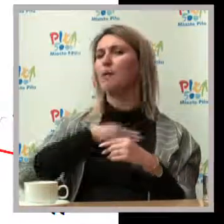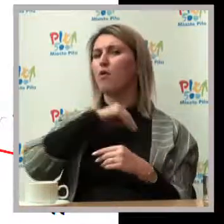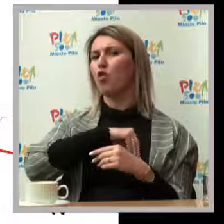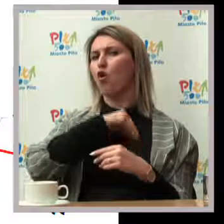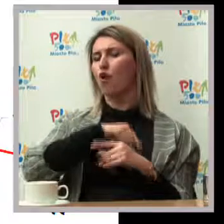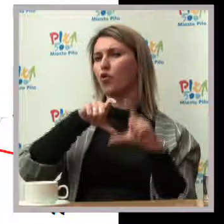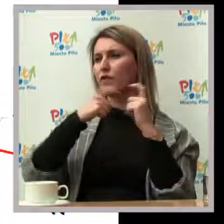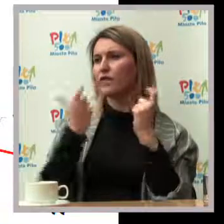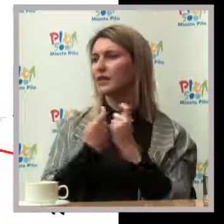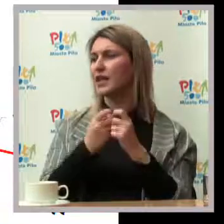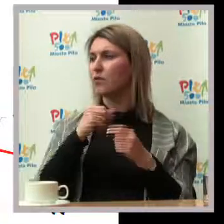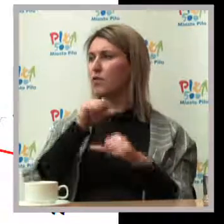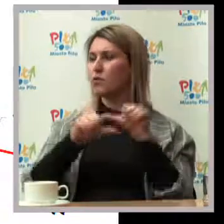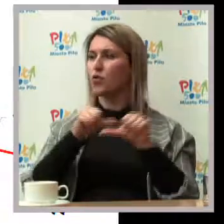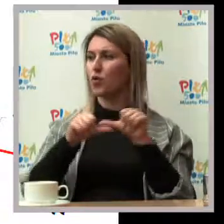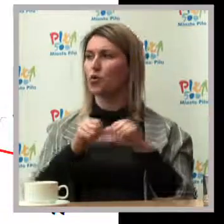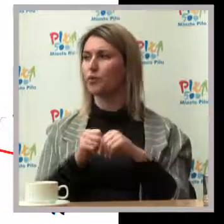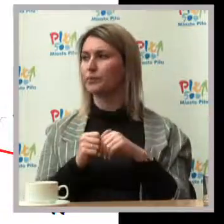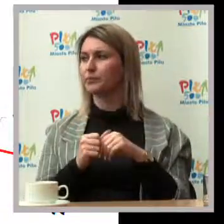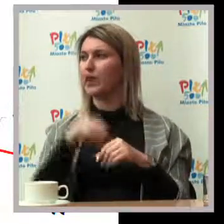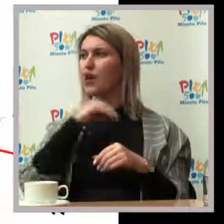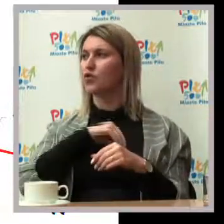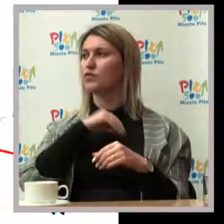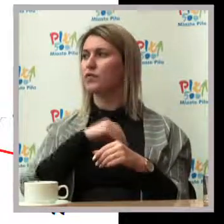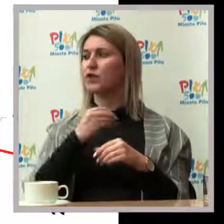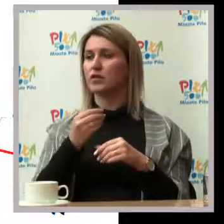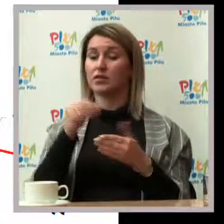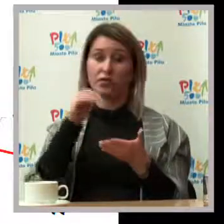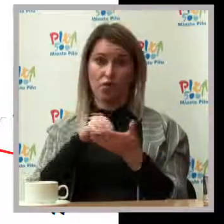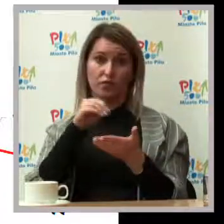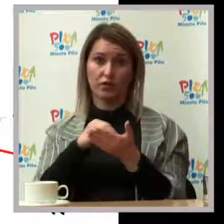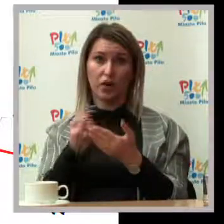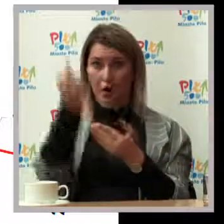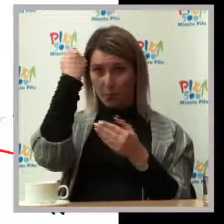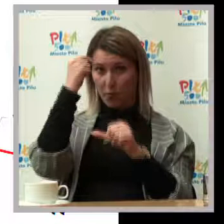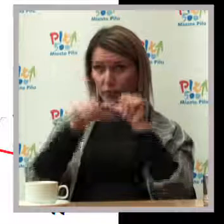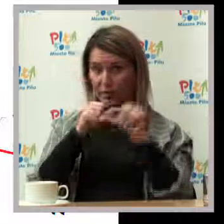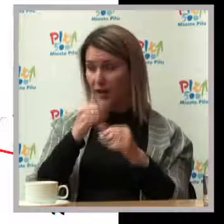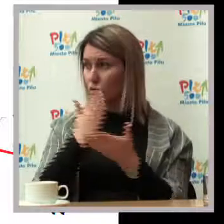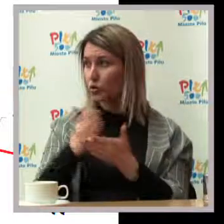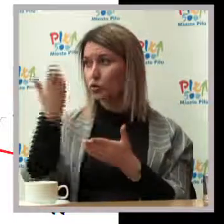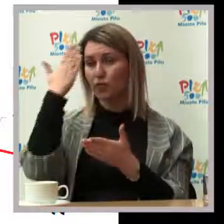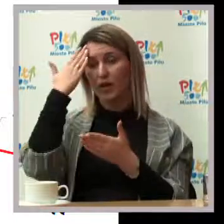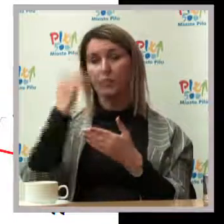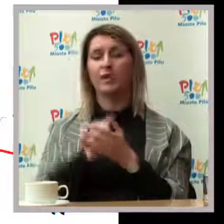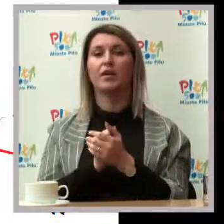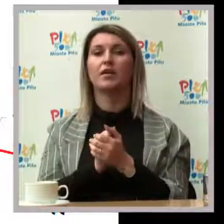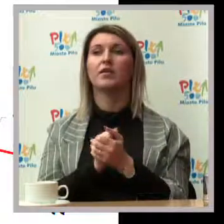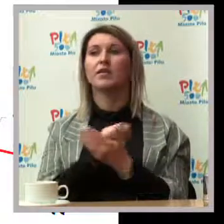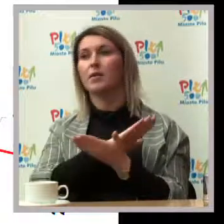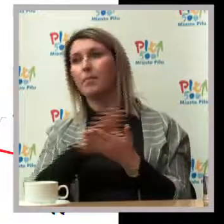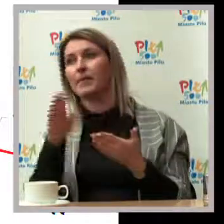Z doświadczenia poprzednich lat wiemy, że oprócz dotacji na zadania